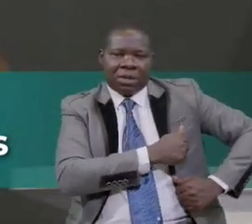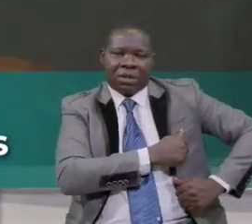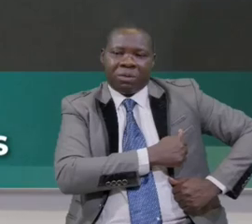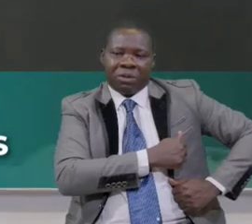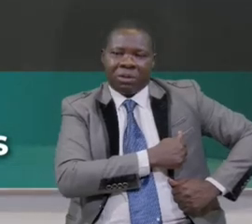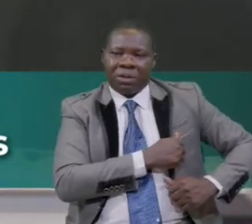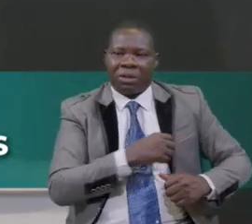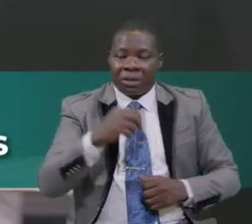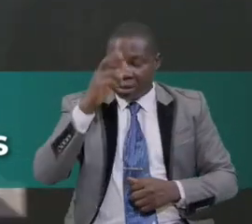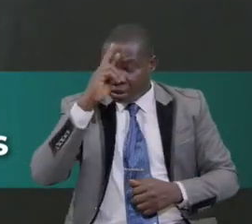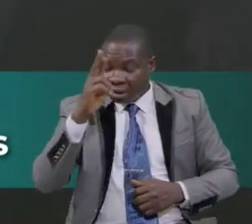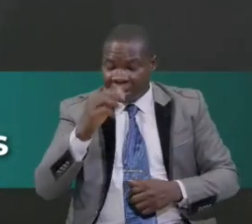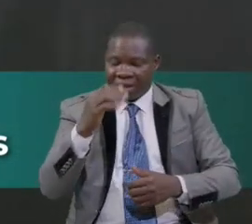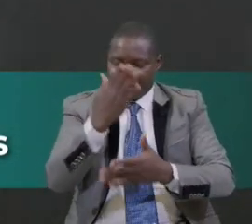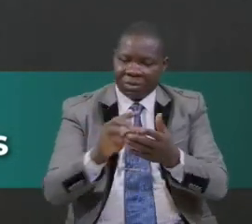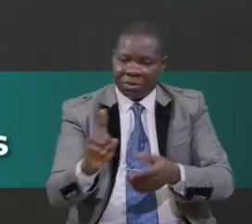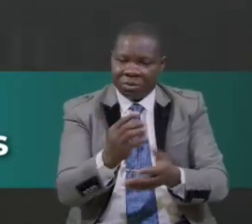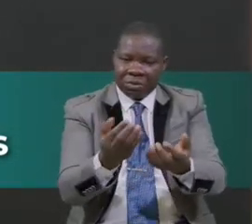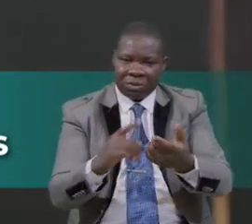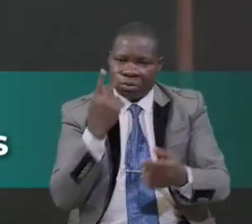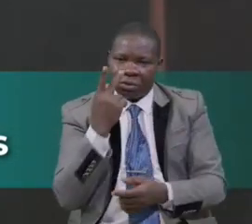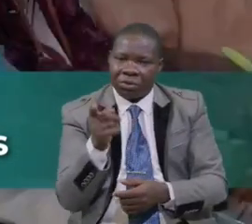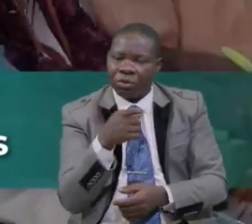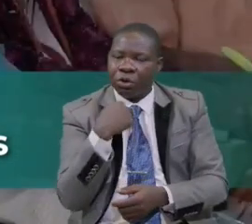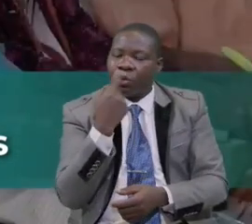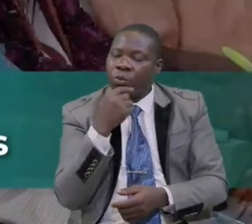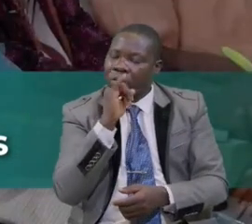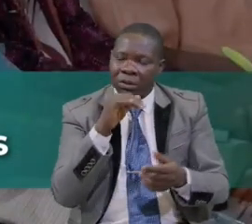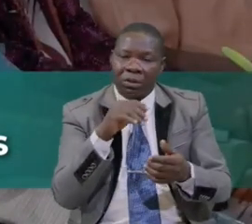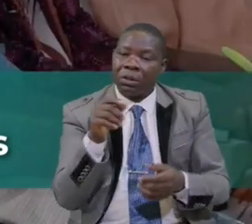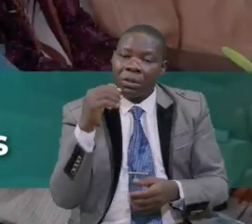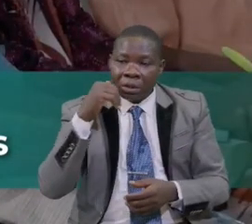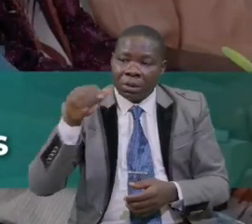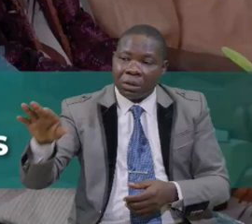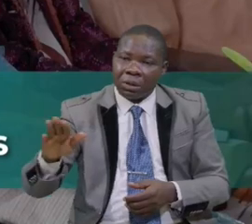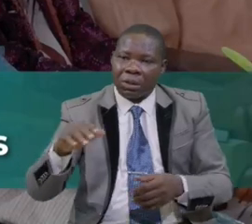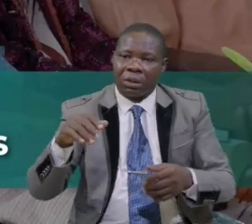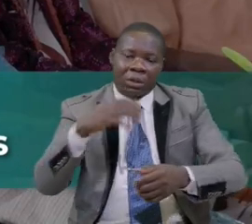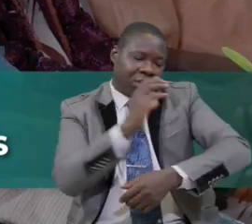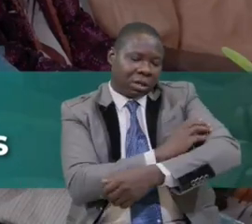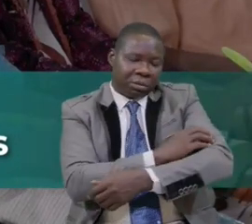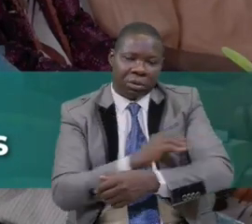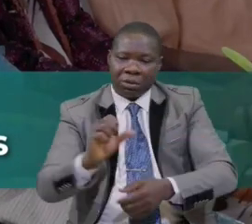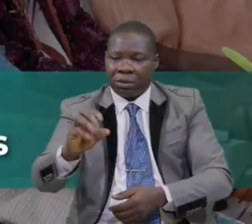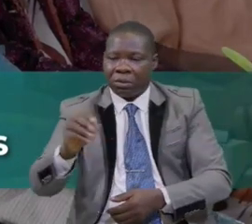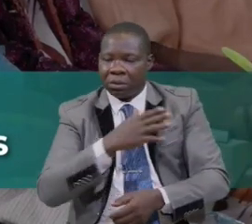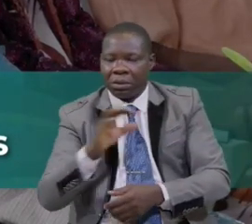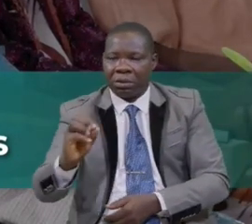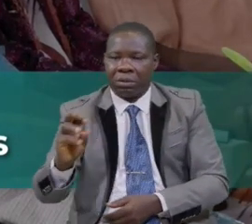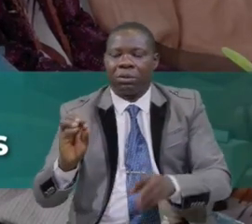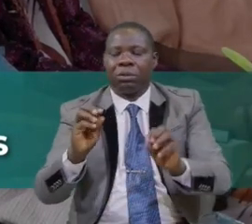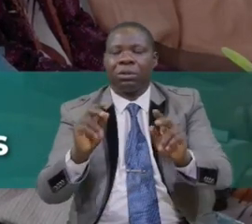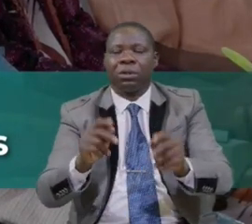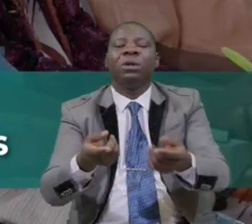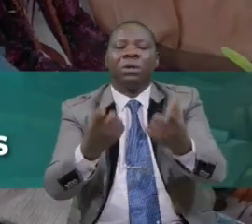monsieur, quelqu'un veut vous voir. C'est qui la personne? Ah, c'est tel capitaine. Ah, fais-le